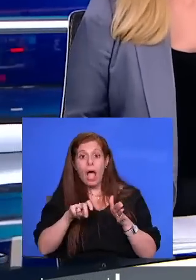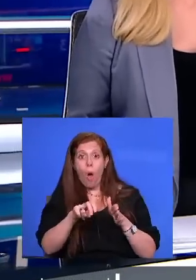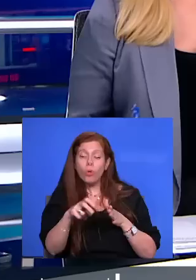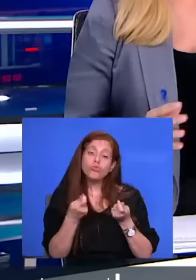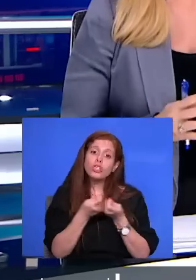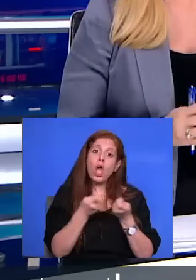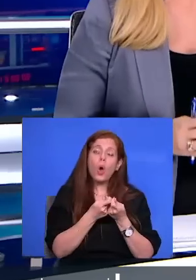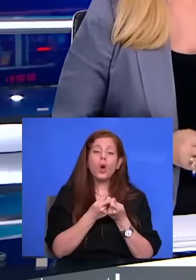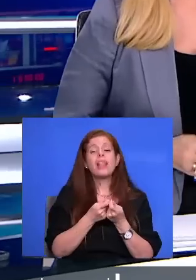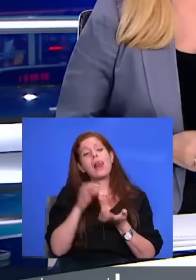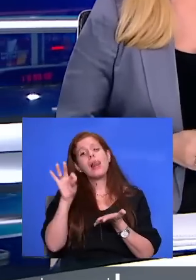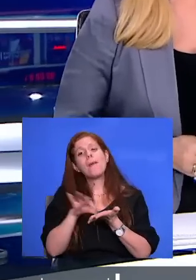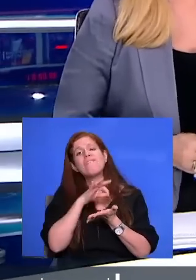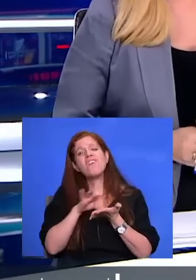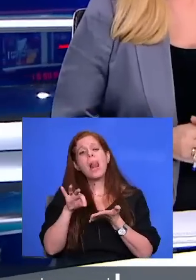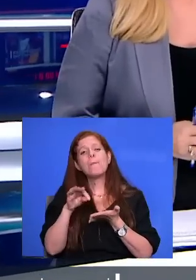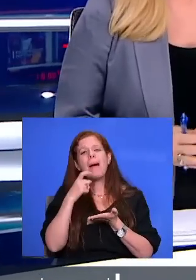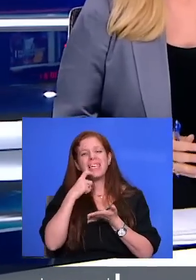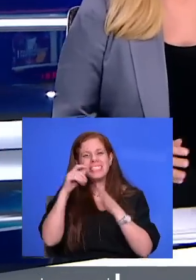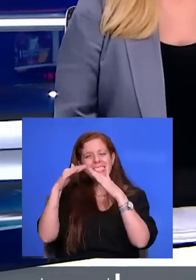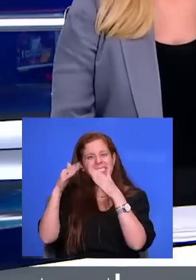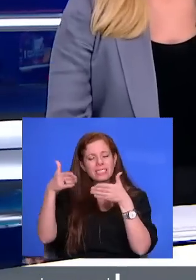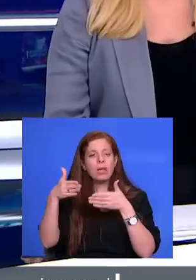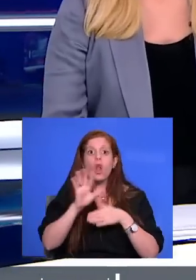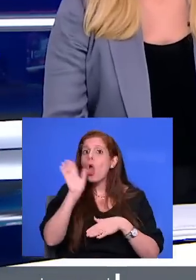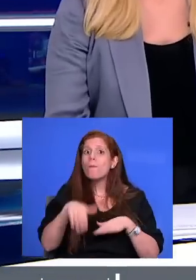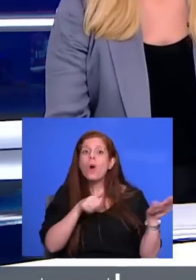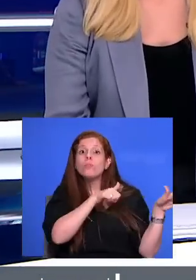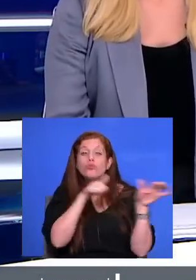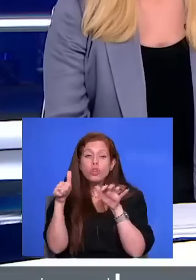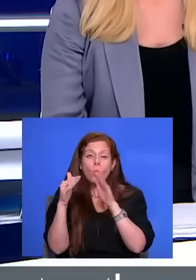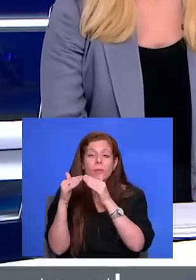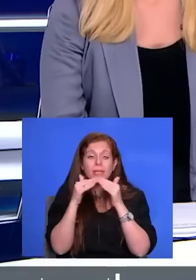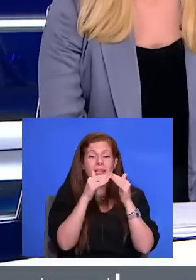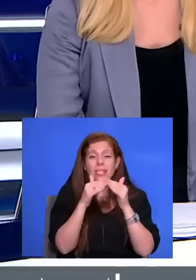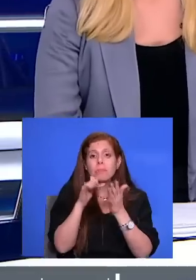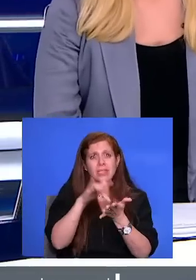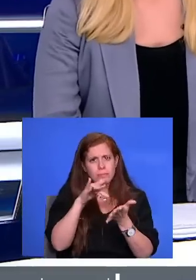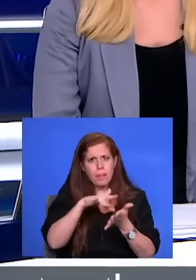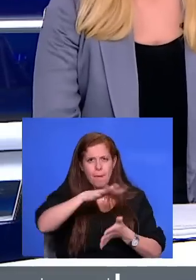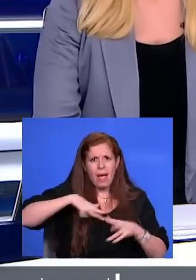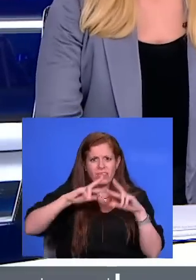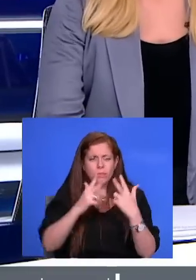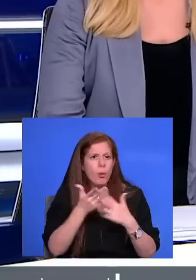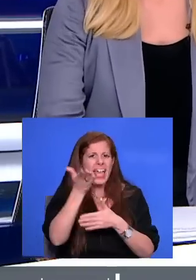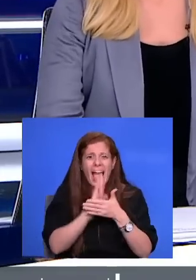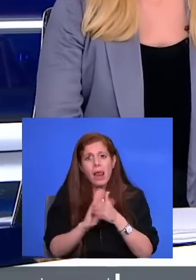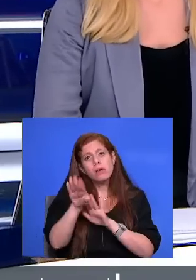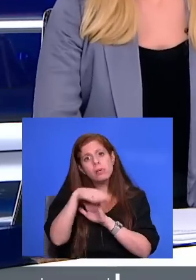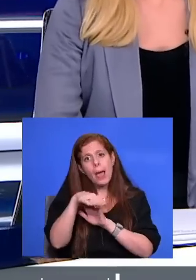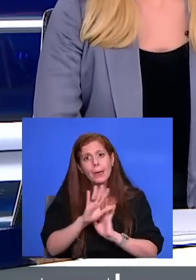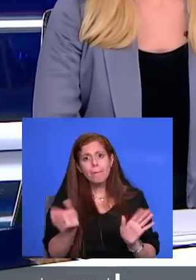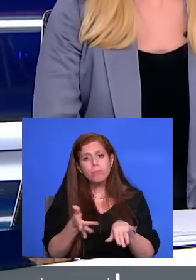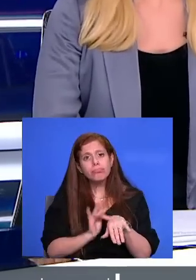למפעל הפיס, ולא פחות מ-600 ביטנים פזורים במרחב הציבורי, חלקם בכלל לא מאוישים. יפעת גליק יצאה למסע